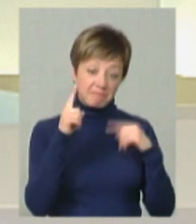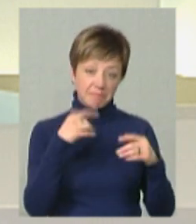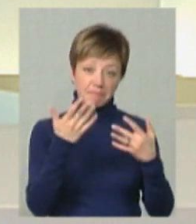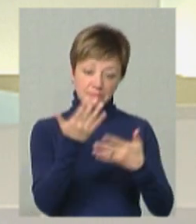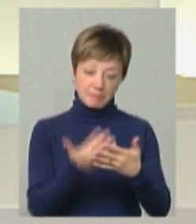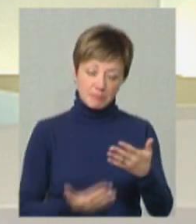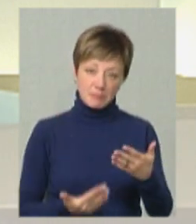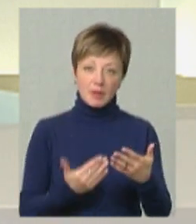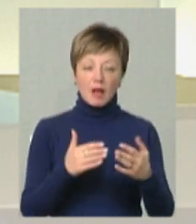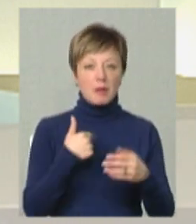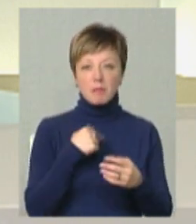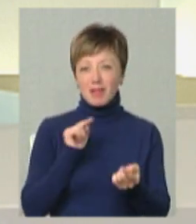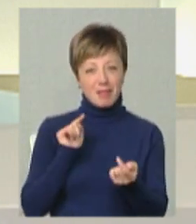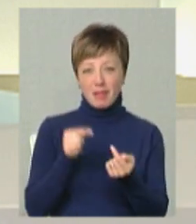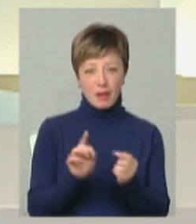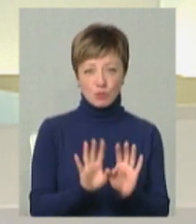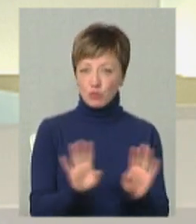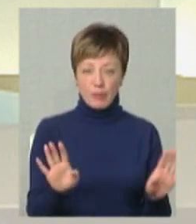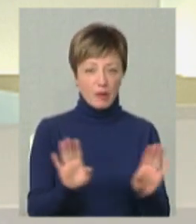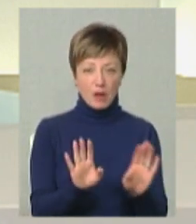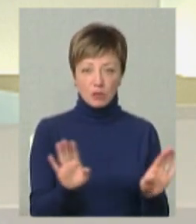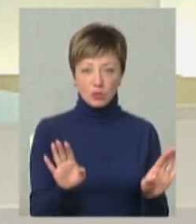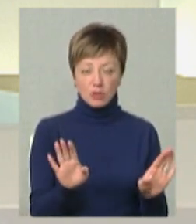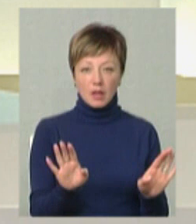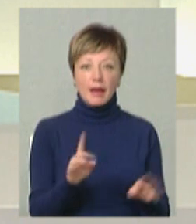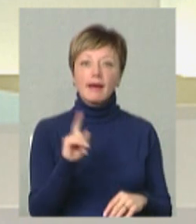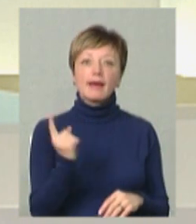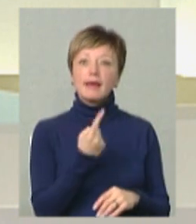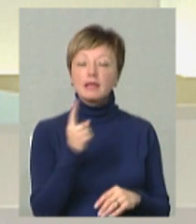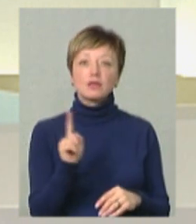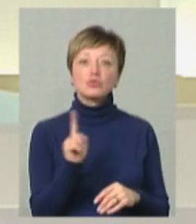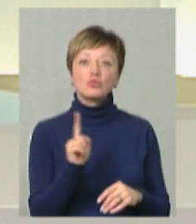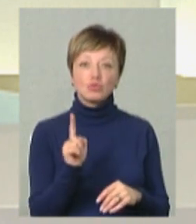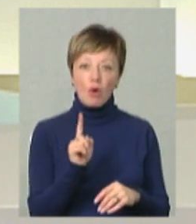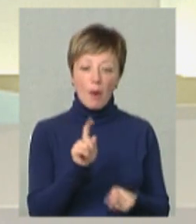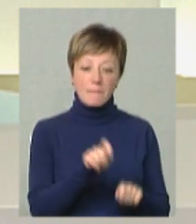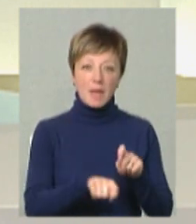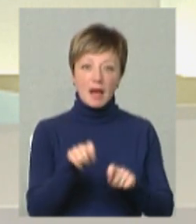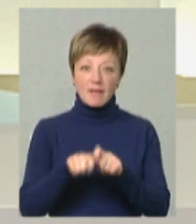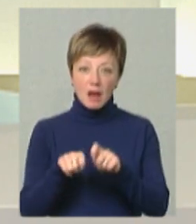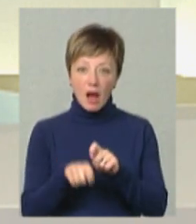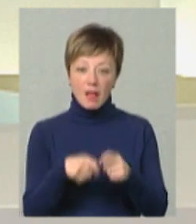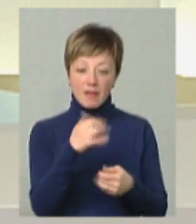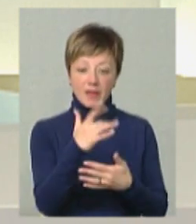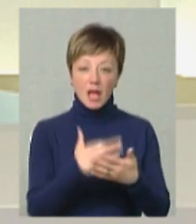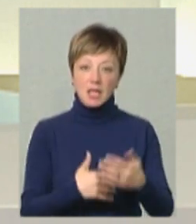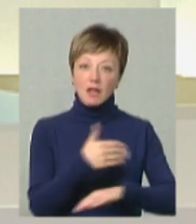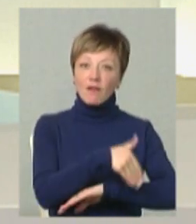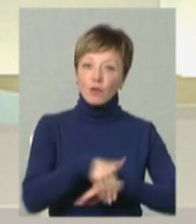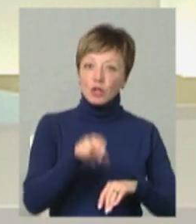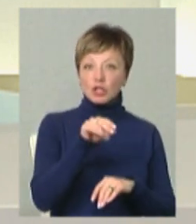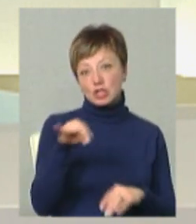ідеї. Ми не суперечили їм, єдине, що перевіряли у реєстрі вулиць, чи